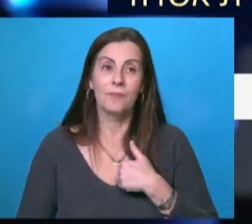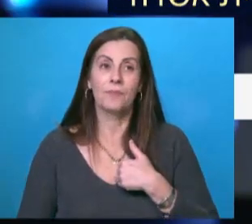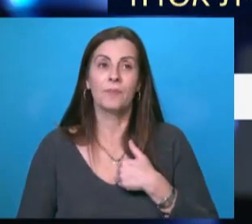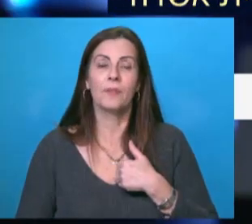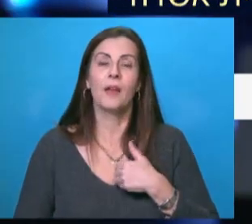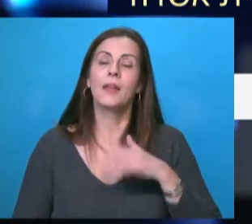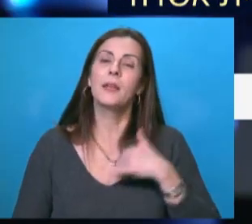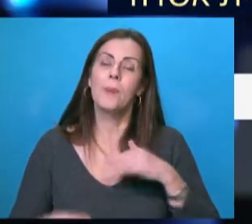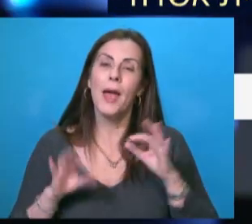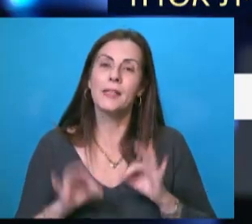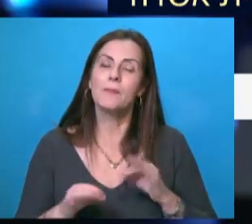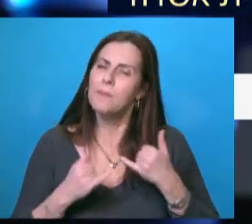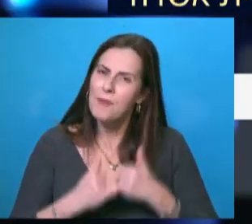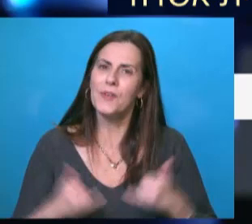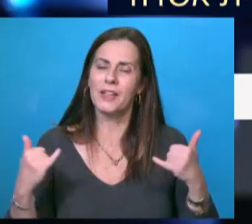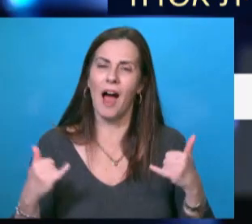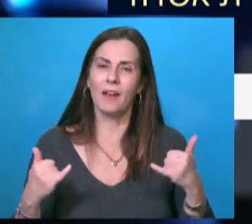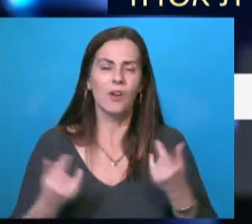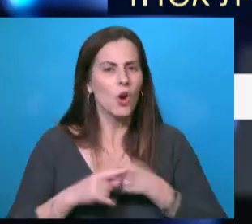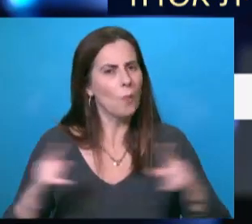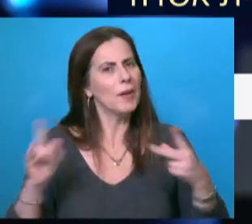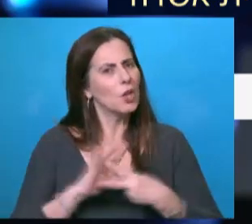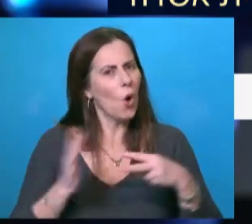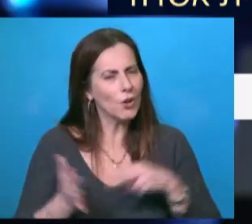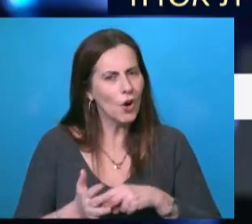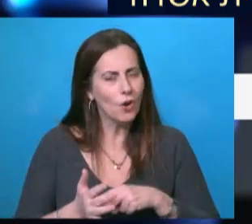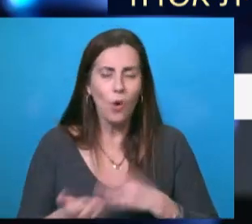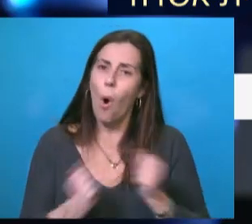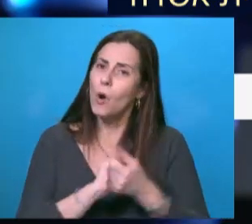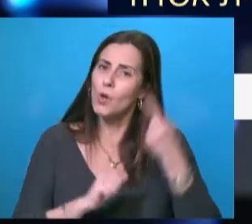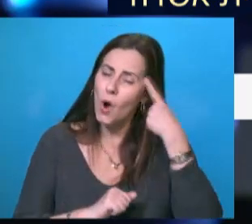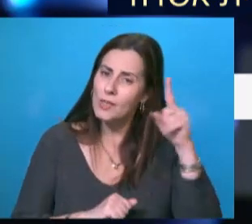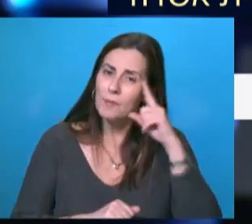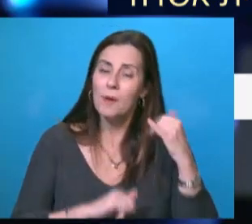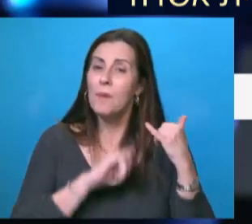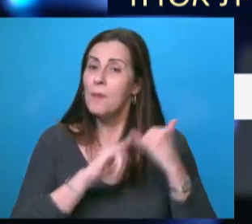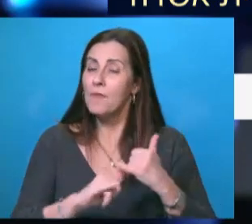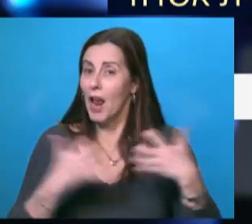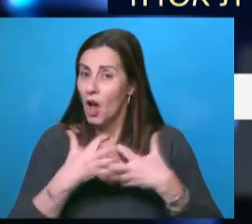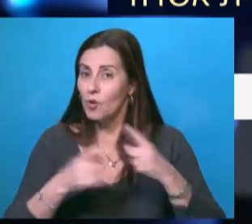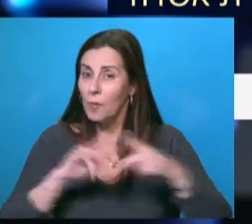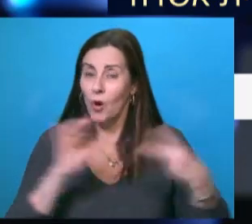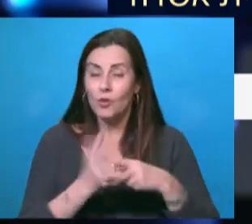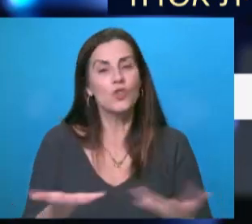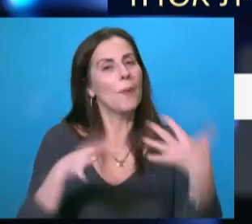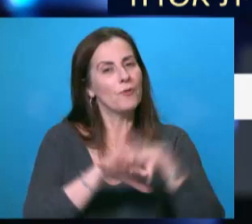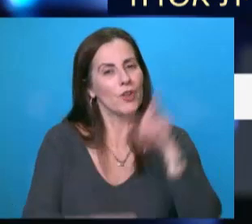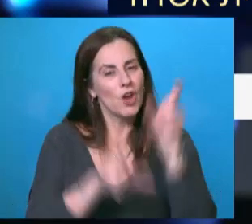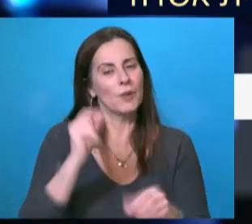בעצם מפתחת כל מיני תוכניות, או יוזמת, או מביאה לעיר תוכניות שמשלבות אנשים עם